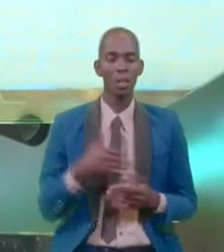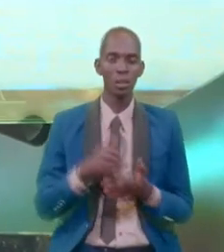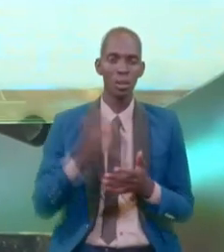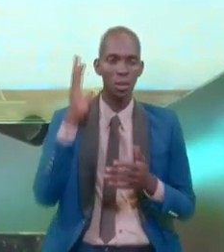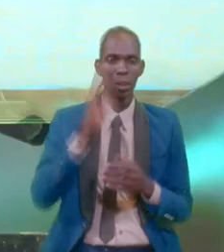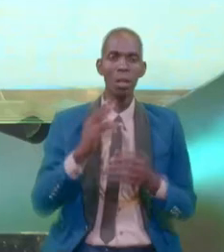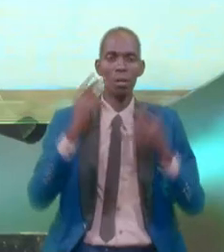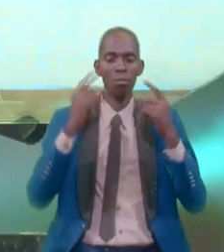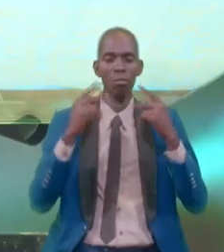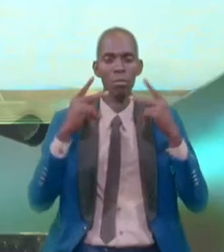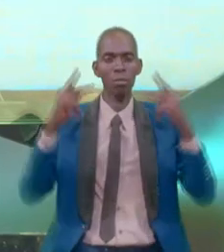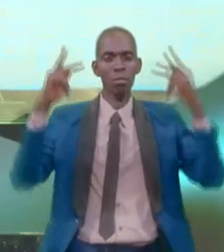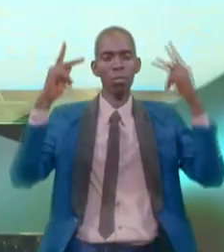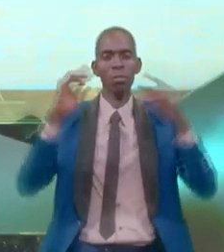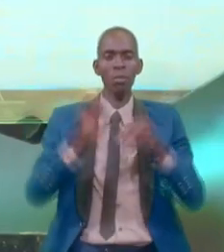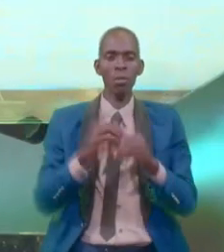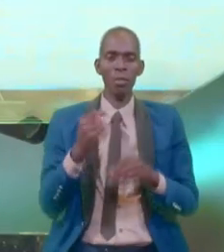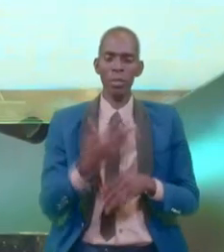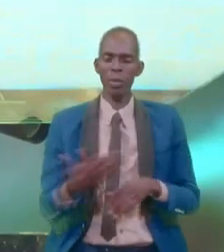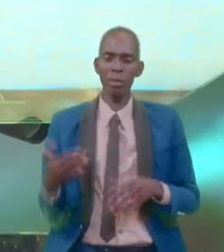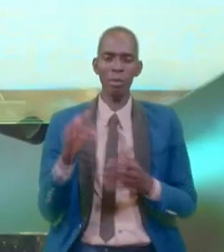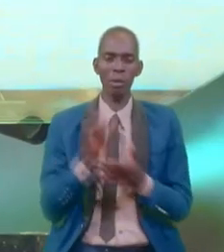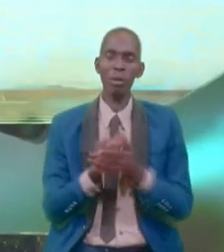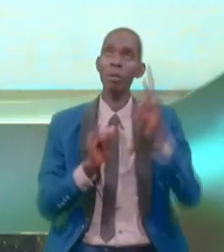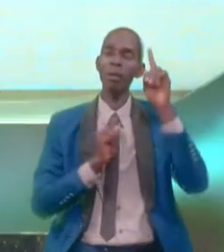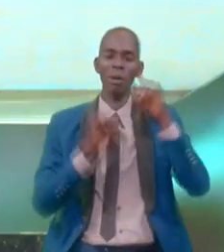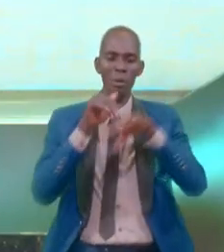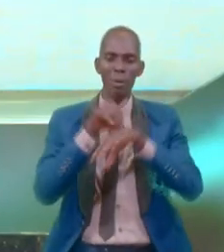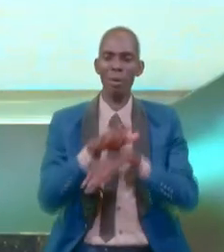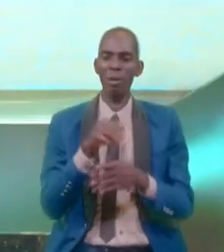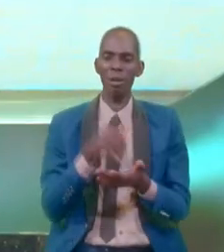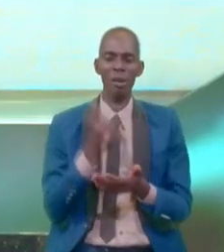et accompli mes desseins.